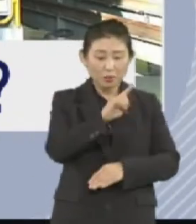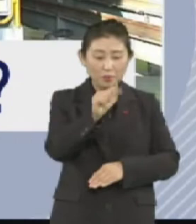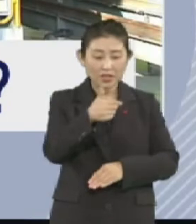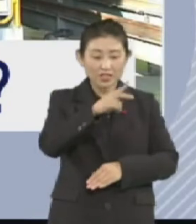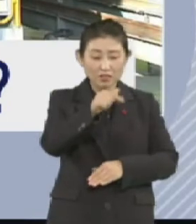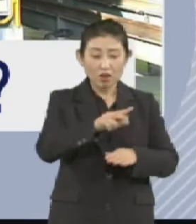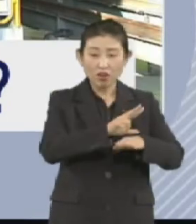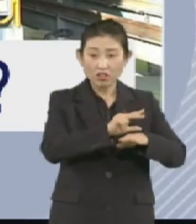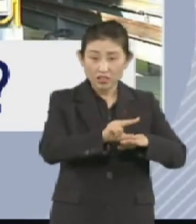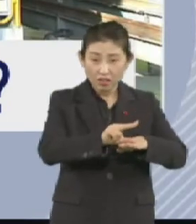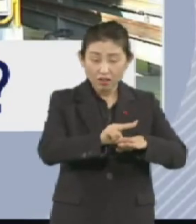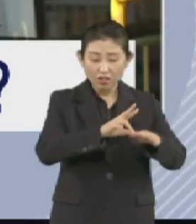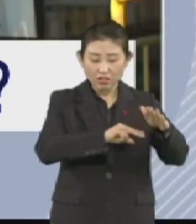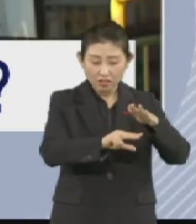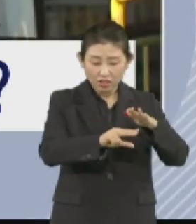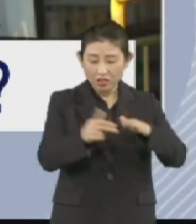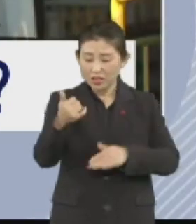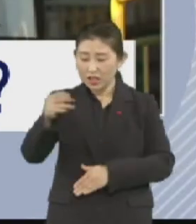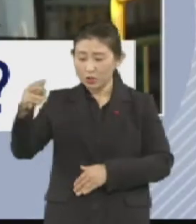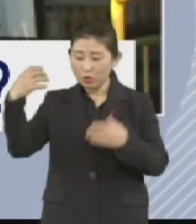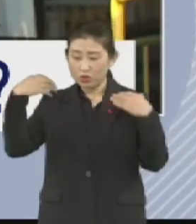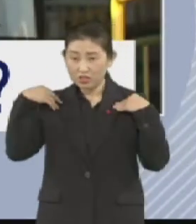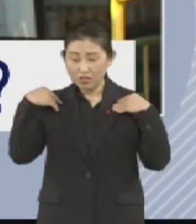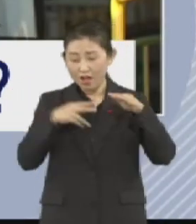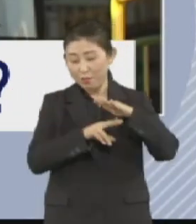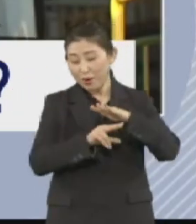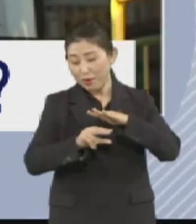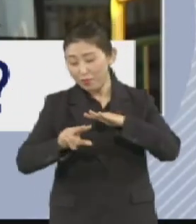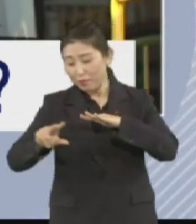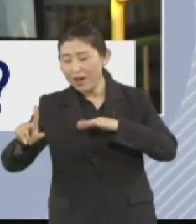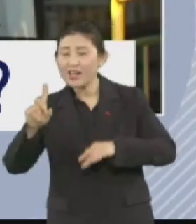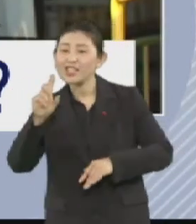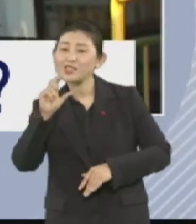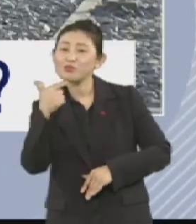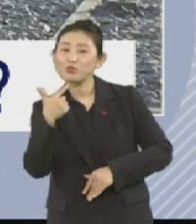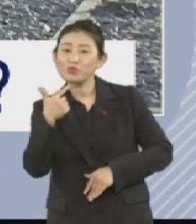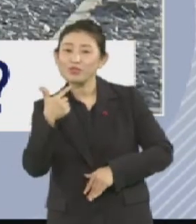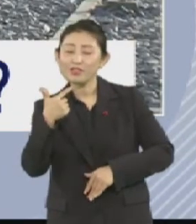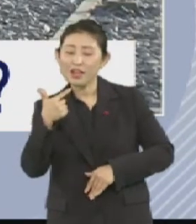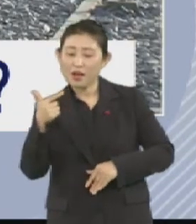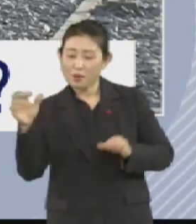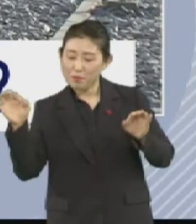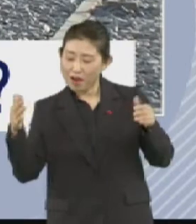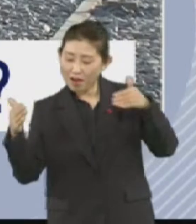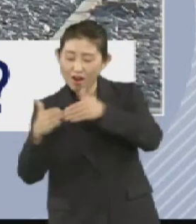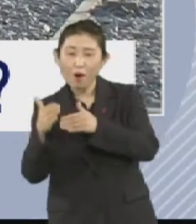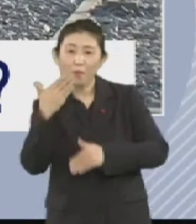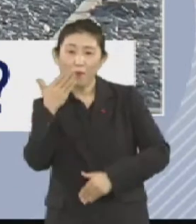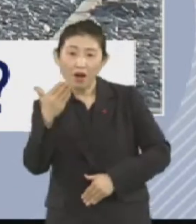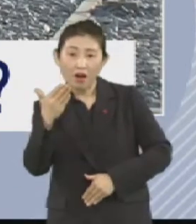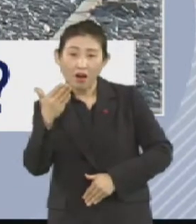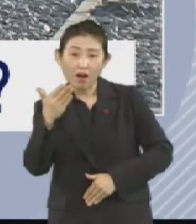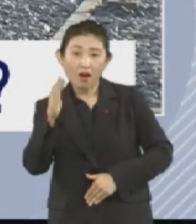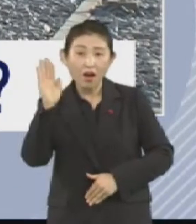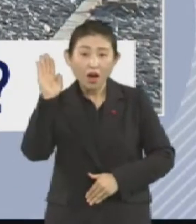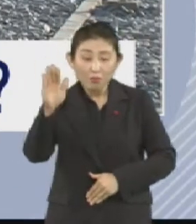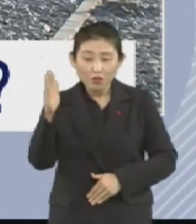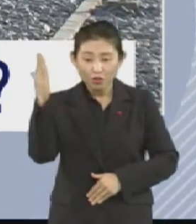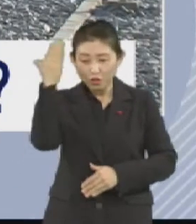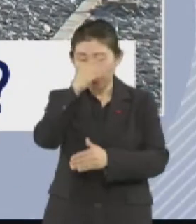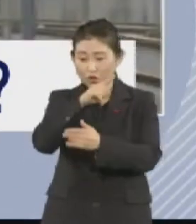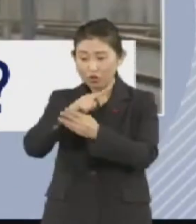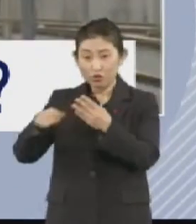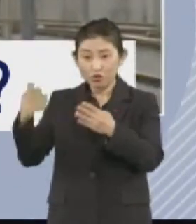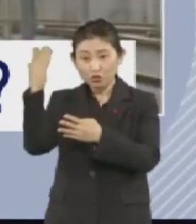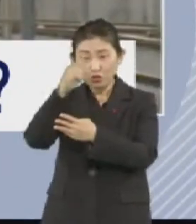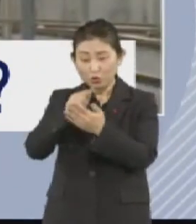반성역에서 세종청사까지 약 16분이면 도달할 수 있고 이것이 앞으로 장기적으로는